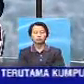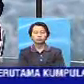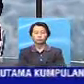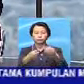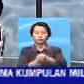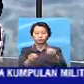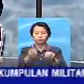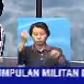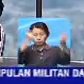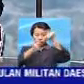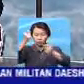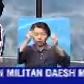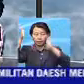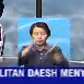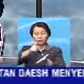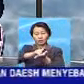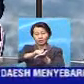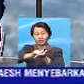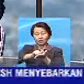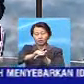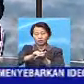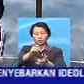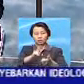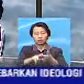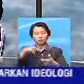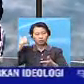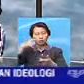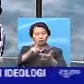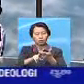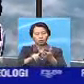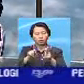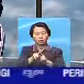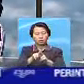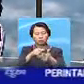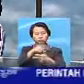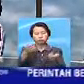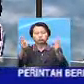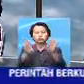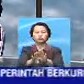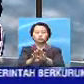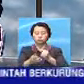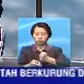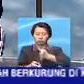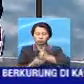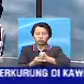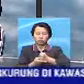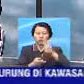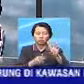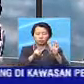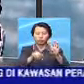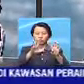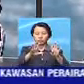Pejabat Turism Malaysia di New York, Perth, Stockholm dan Johannesburg ditutup serta-merta sekaligus menjimatkan kira-kira